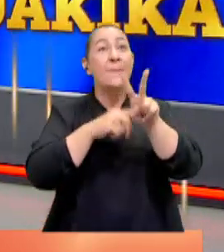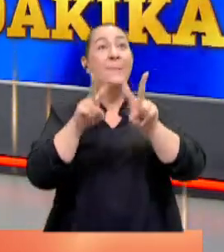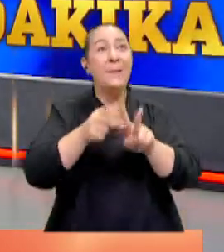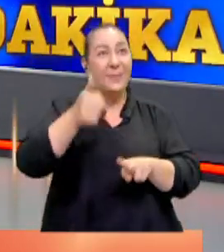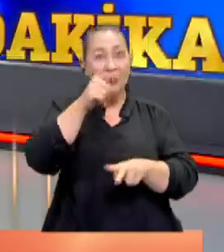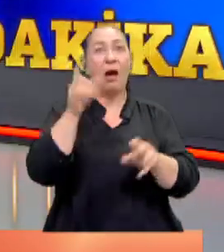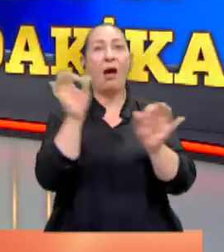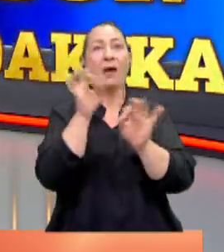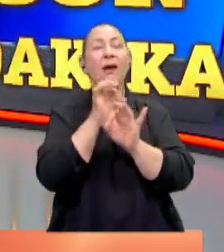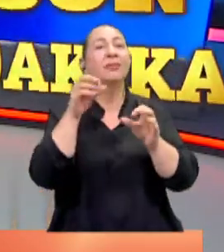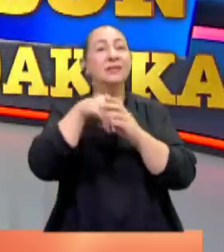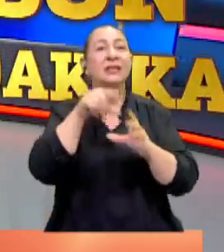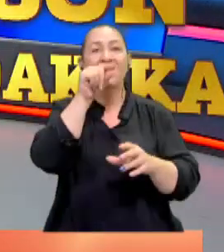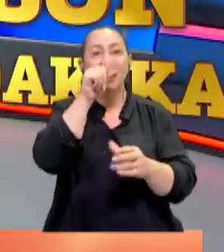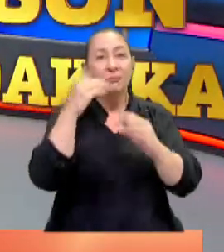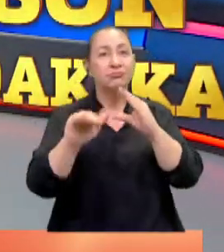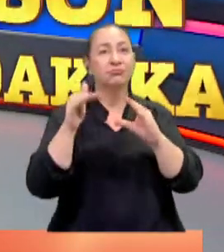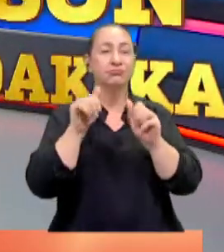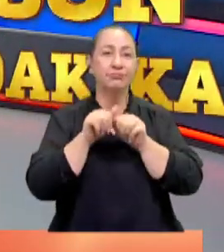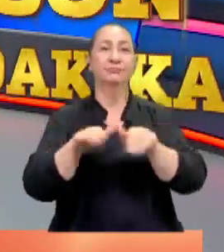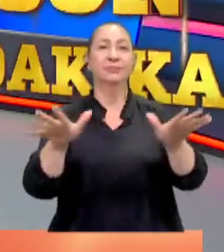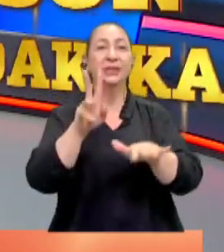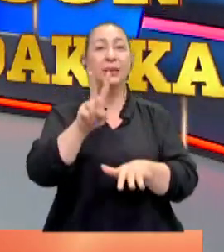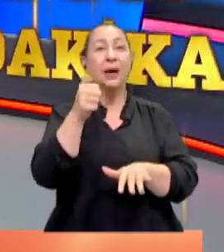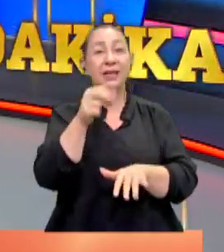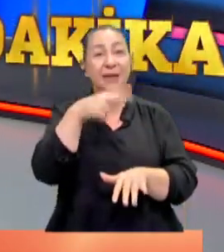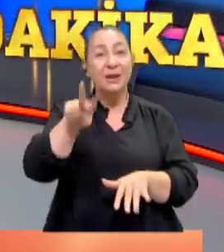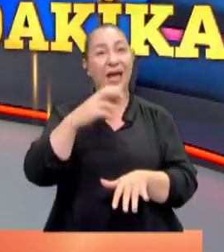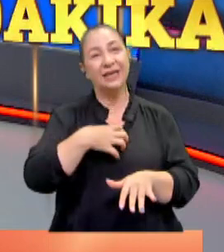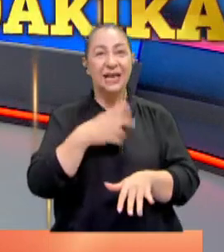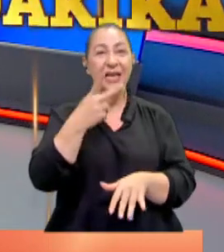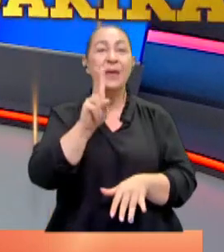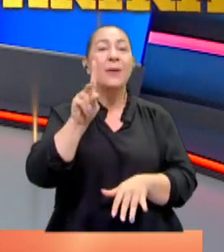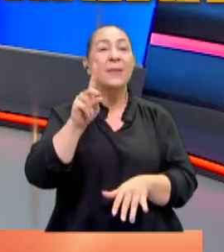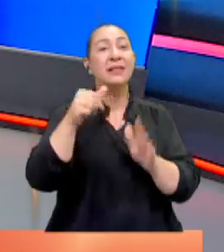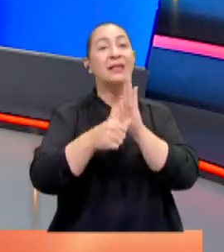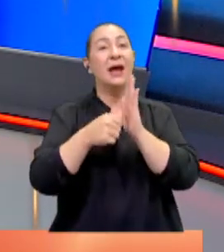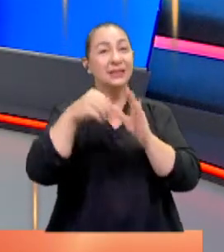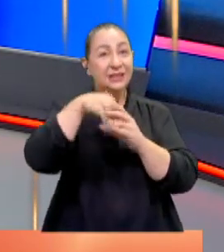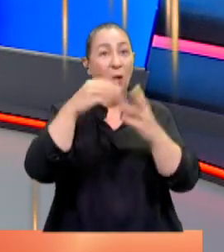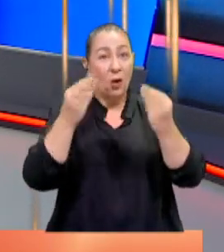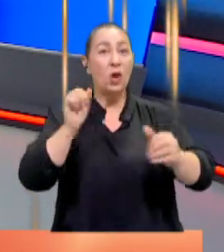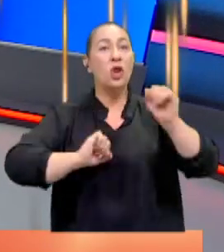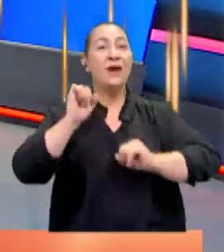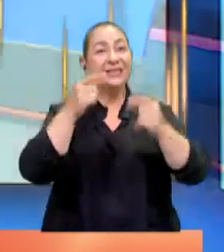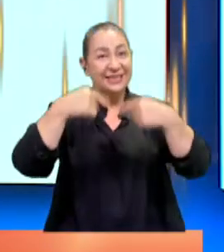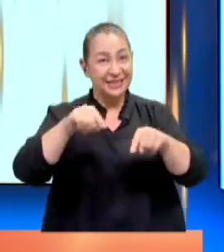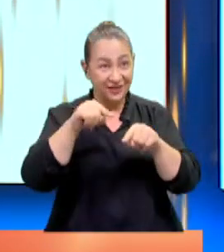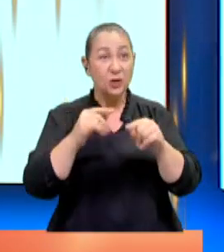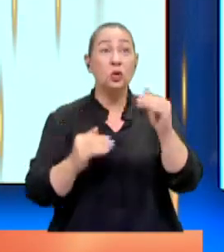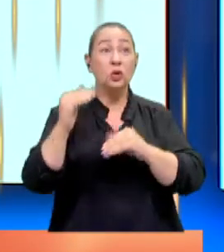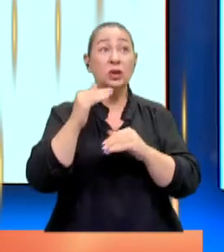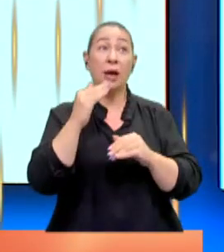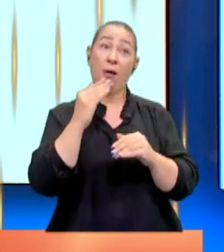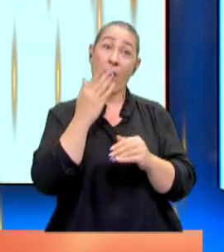erken saatlerde konuyla ilgili tweetlerini paylaştı. 26-27 Haziran 2021 tarihlerinde gerçekleştirdiğimiz